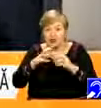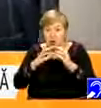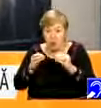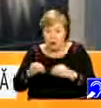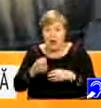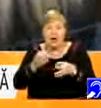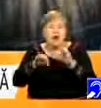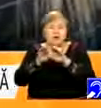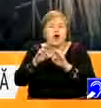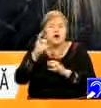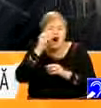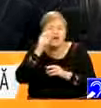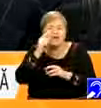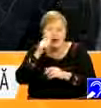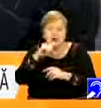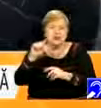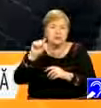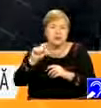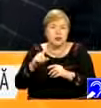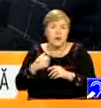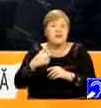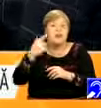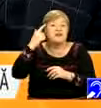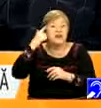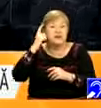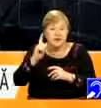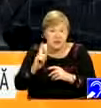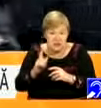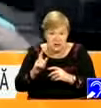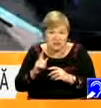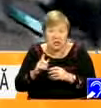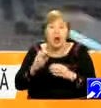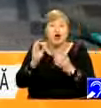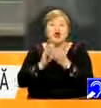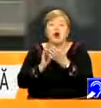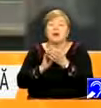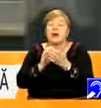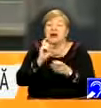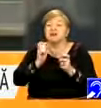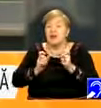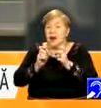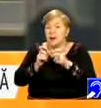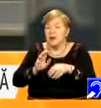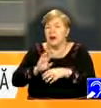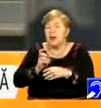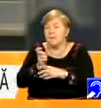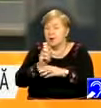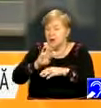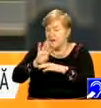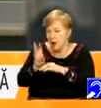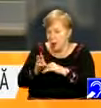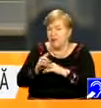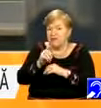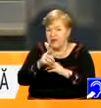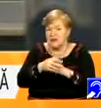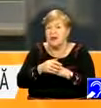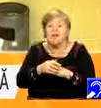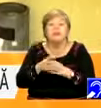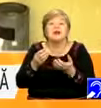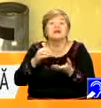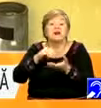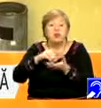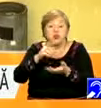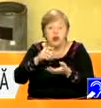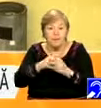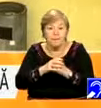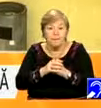iau în considerare implementarea actualelor reglementări, o implementare mai riguroasă și posibilitatea introducerii